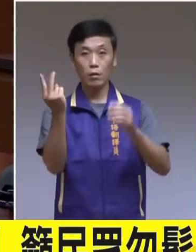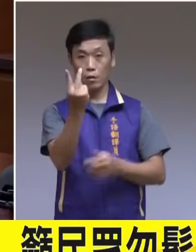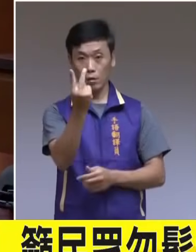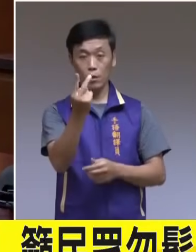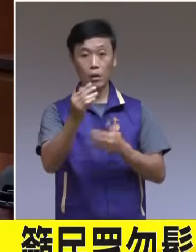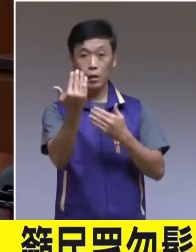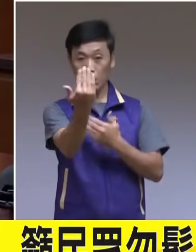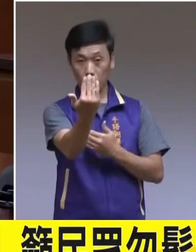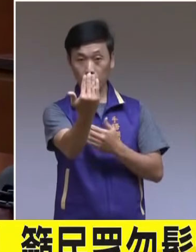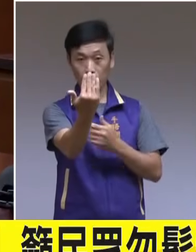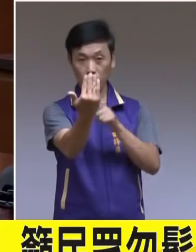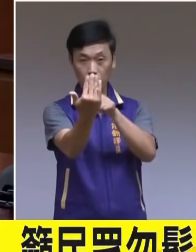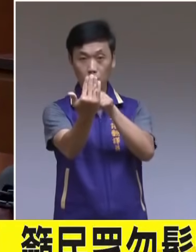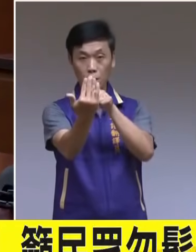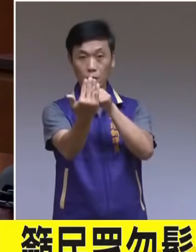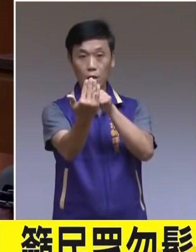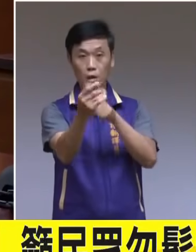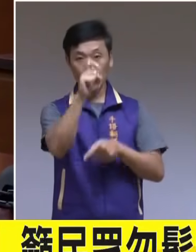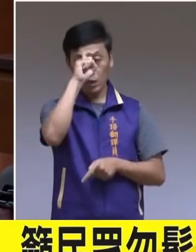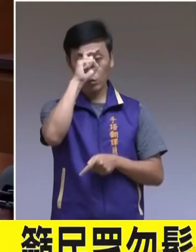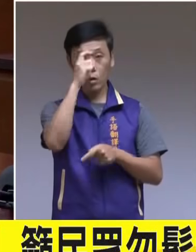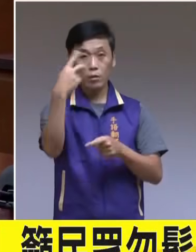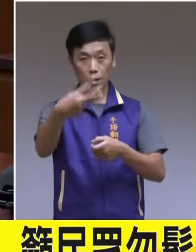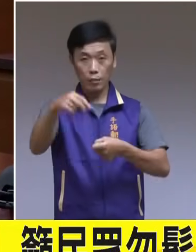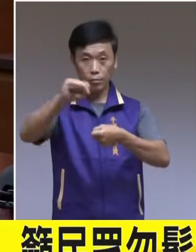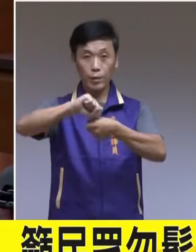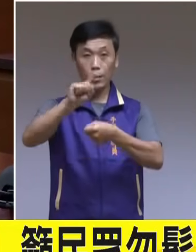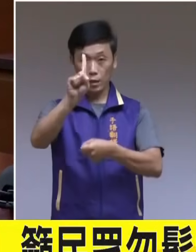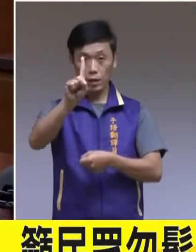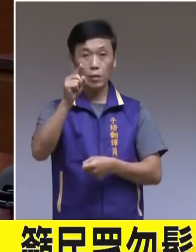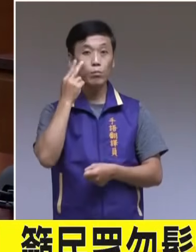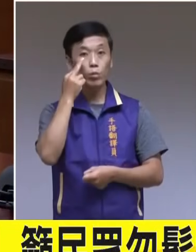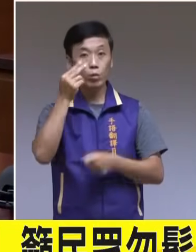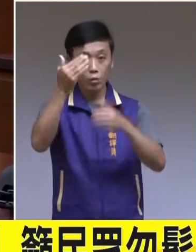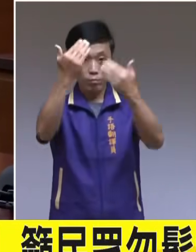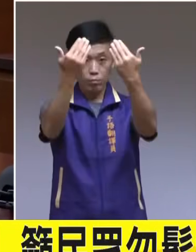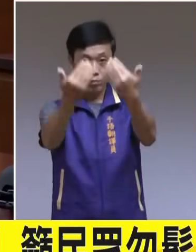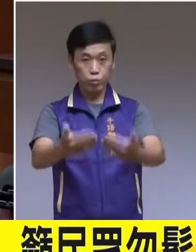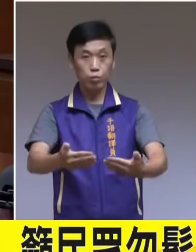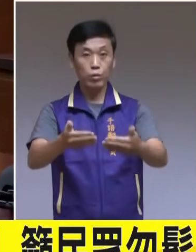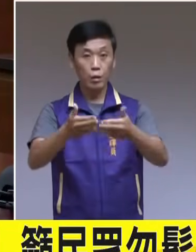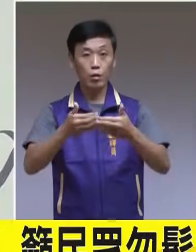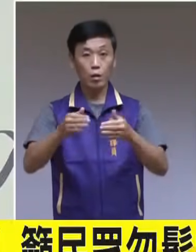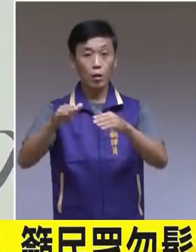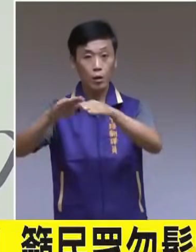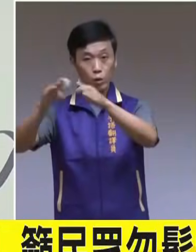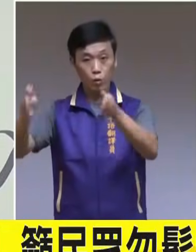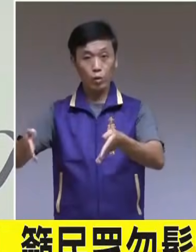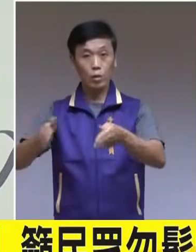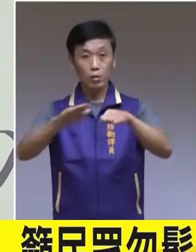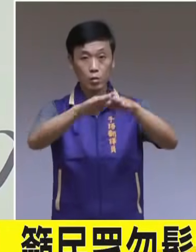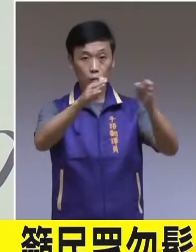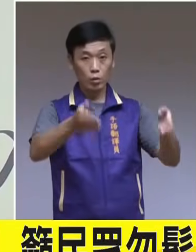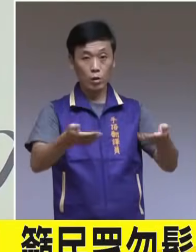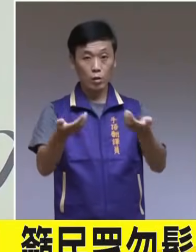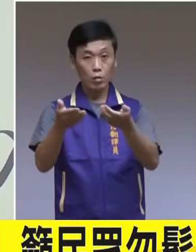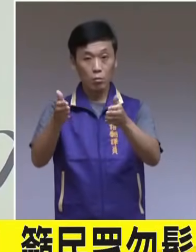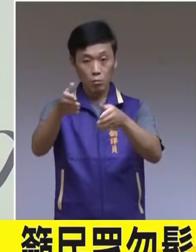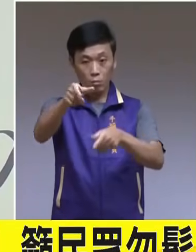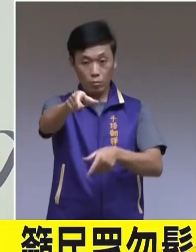是前面拜托还是要有一面的这个隔板的一个规定，那桌与桌的距离还是要保